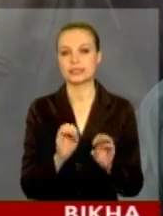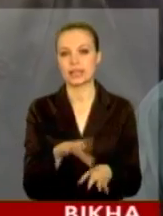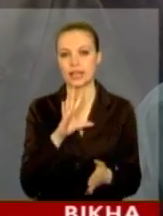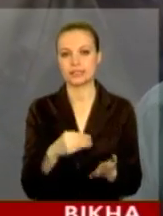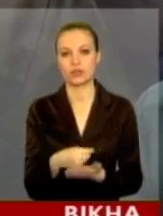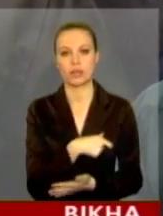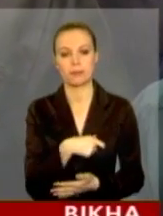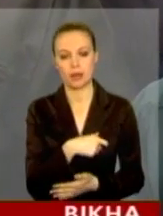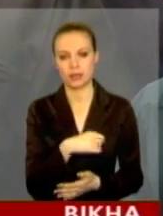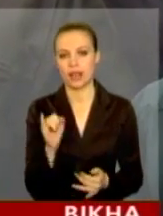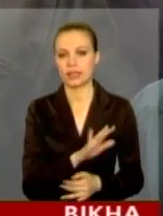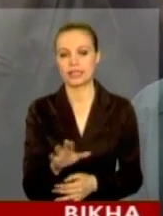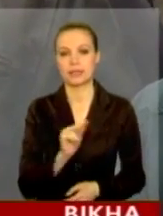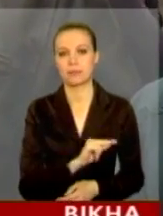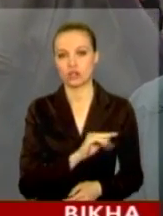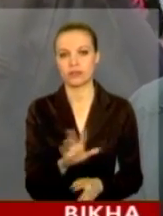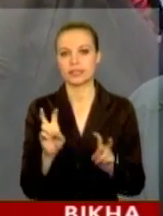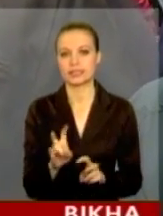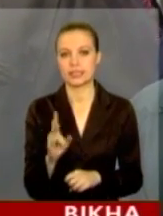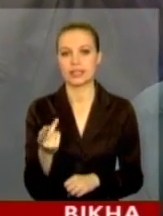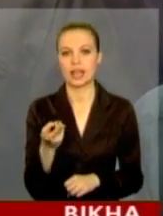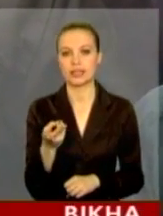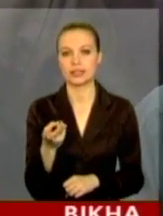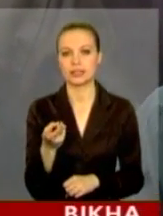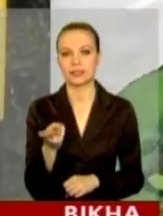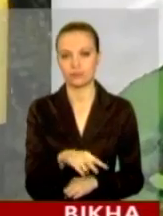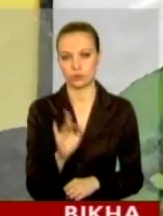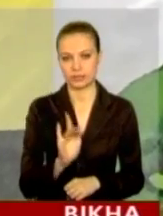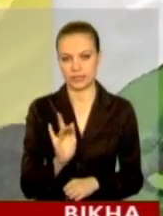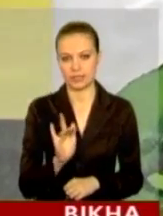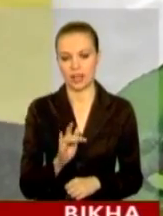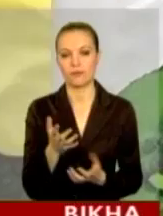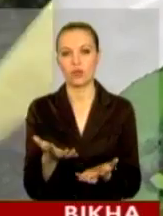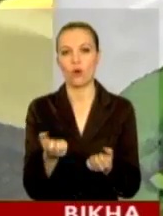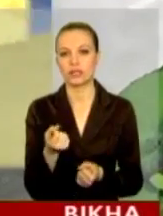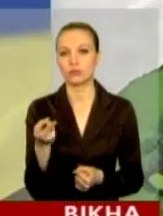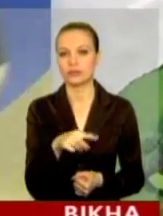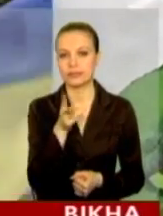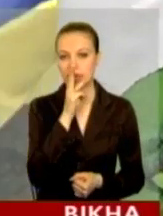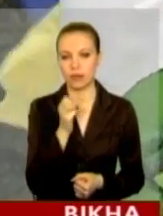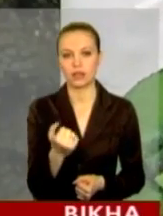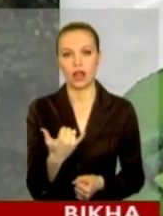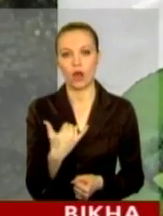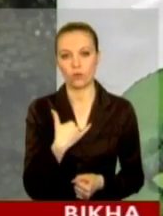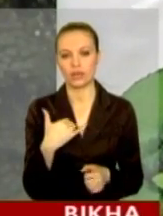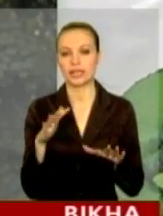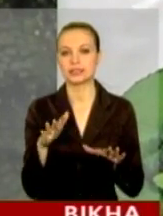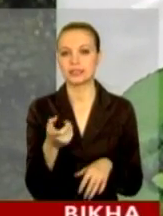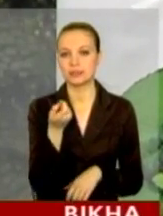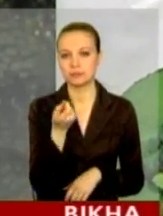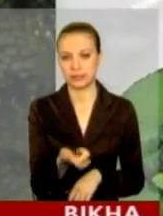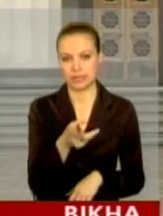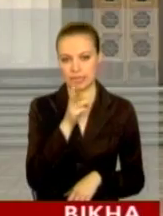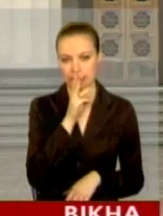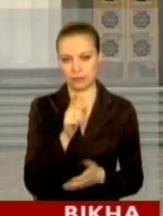мандати і не працювали не сиділи на ДХ стільцах отримують дві зарплати у нас мізерна